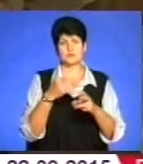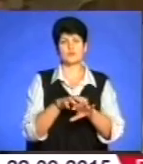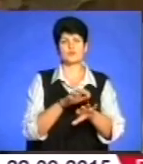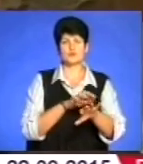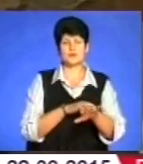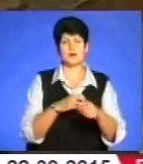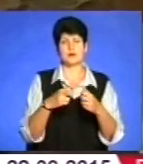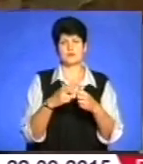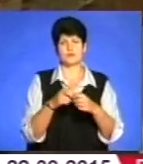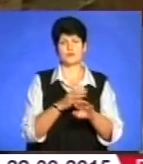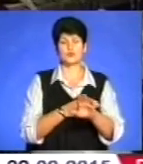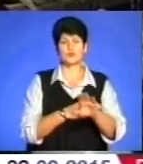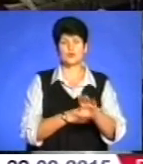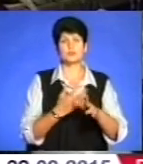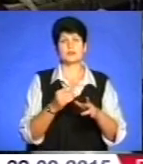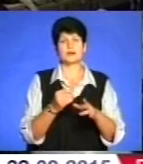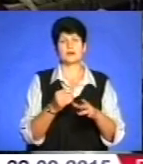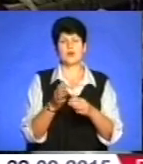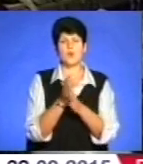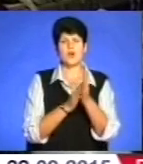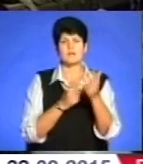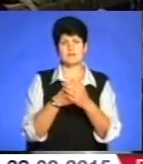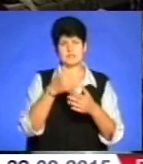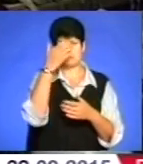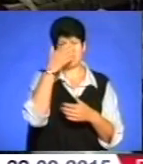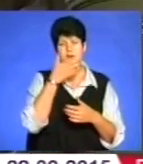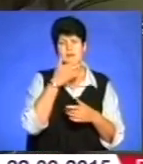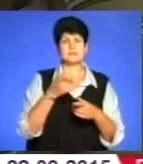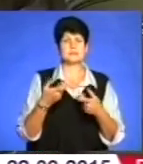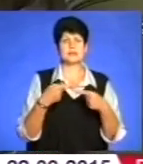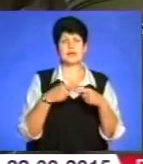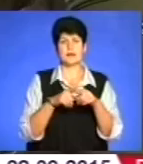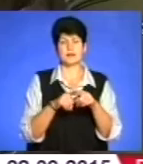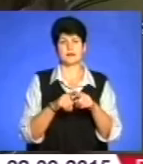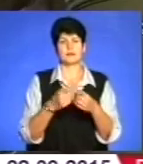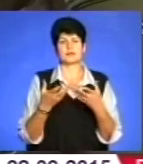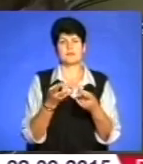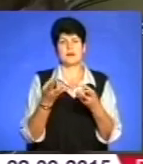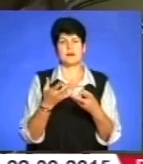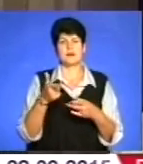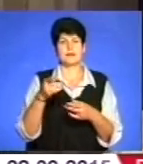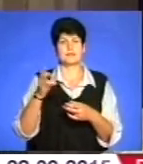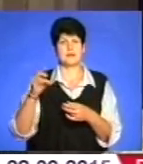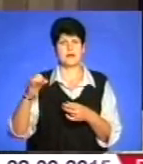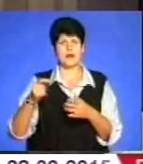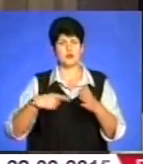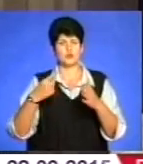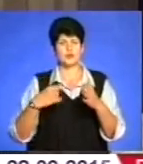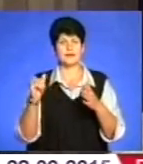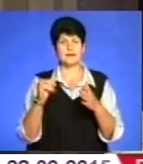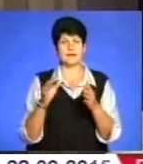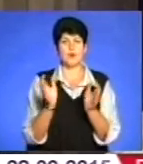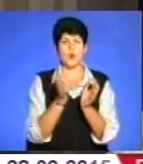зокрема гумові чоботи, рукавиці і балаклави, з техніки – генератори і бензопили, обігрівачі. Окрім того,